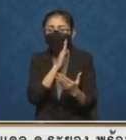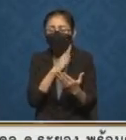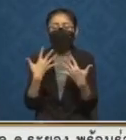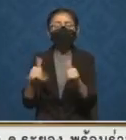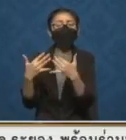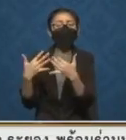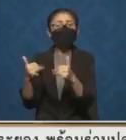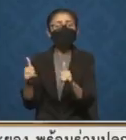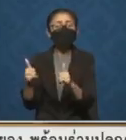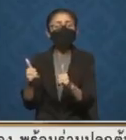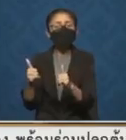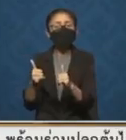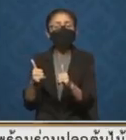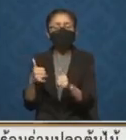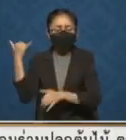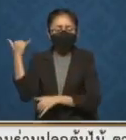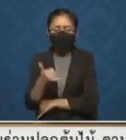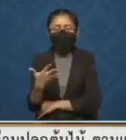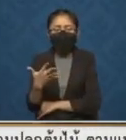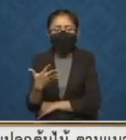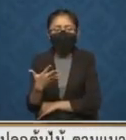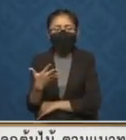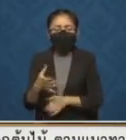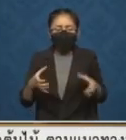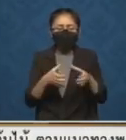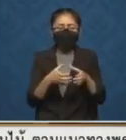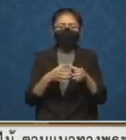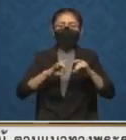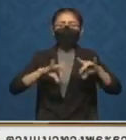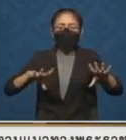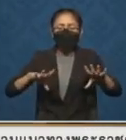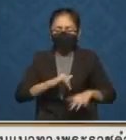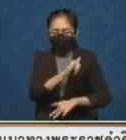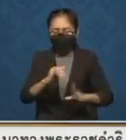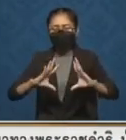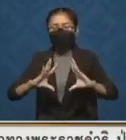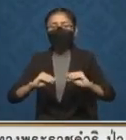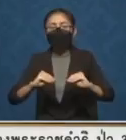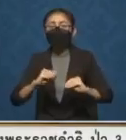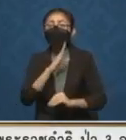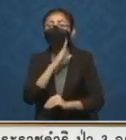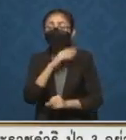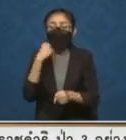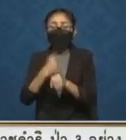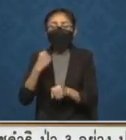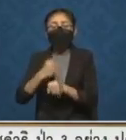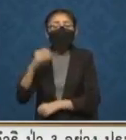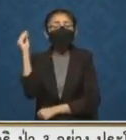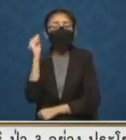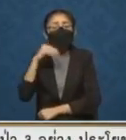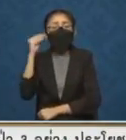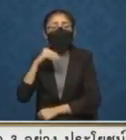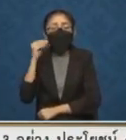หละเปลืองภาษีประชาชนของจริง ใช่ เปลืองภาษีประเทศชาติของจริงนะฮะคุณไม่ประชุมคุณบอกเลยผมไม่เป็นแล้วส